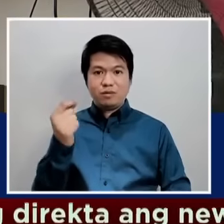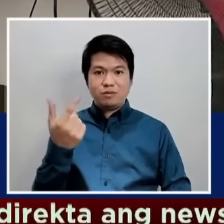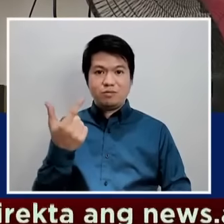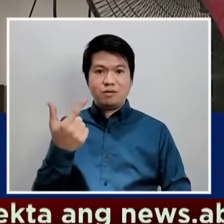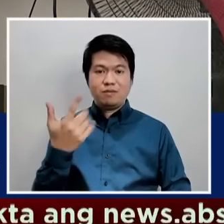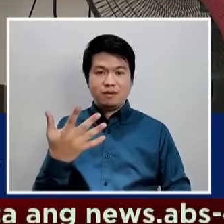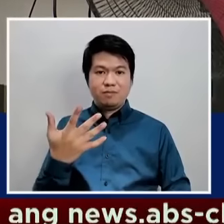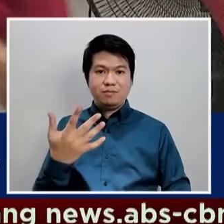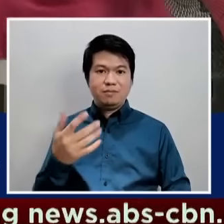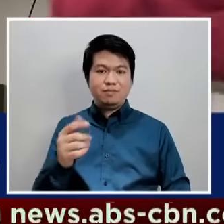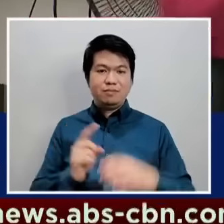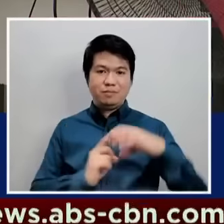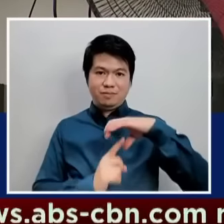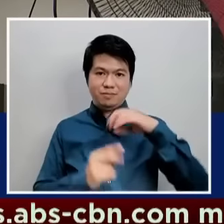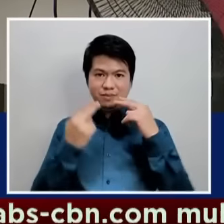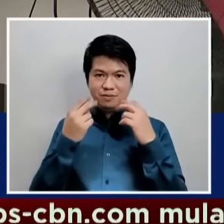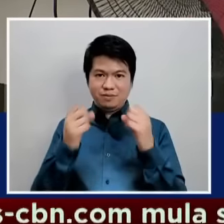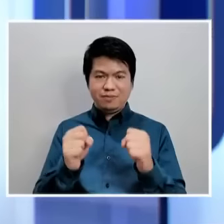2025. Easily, ABS-CBN News.